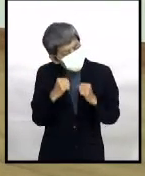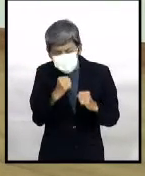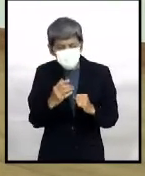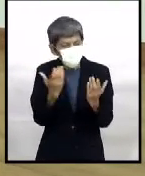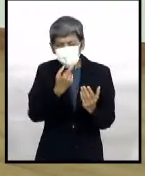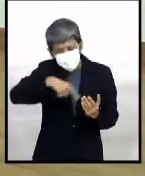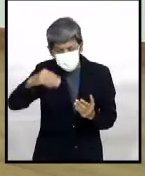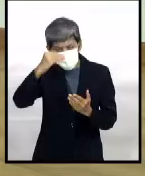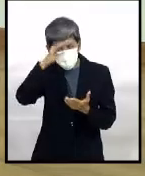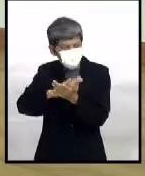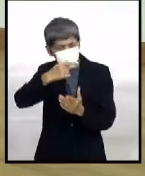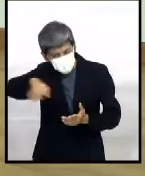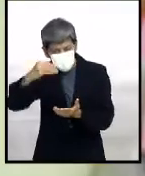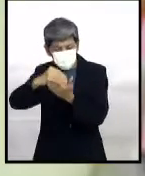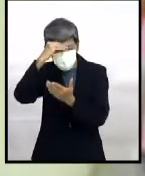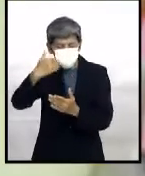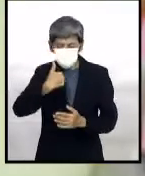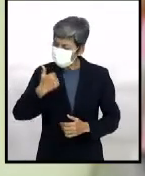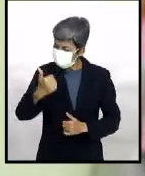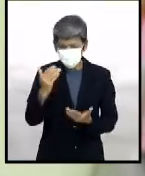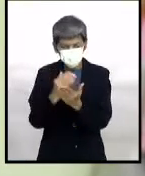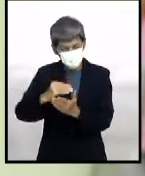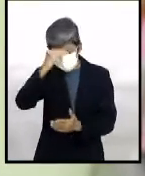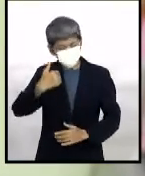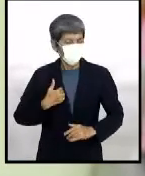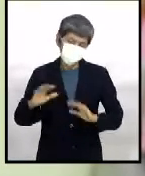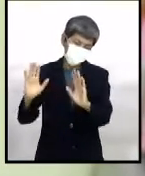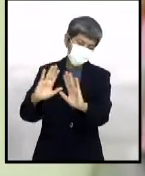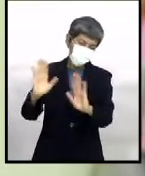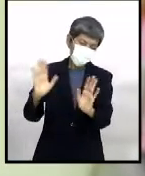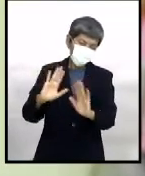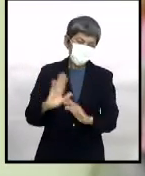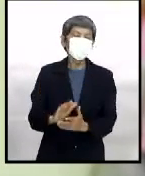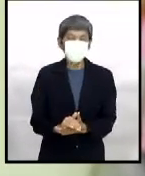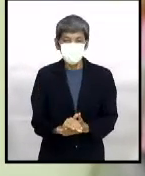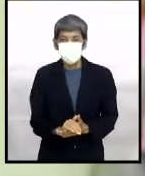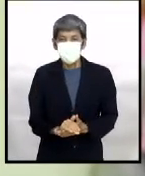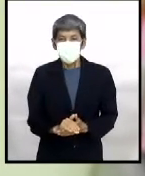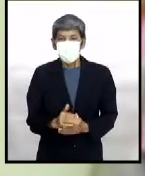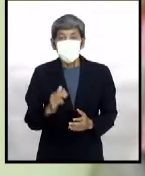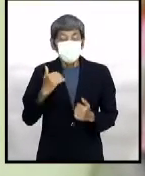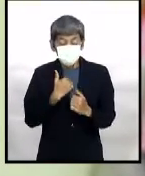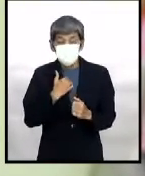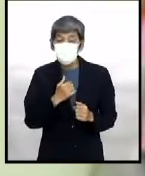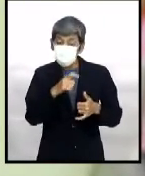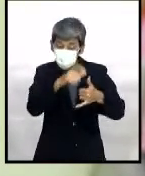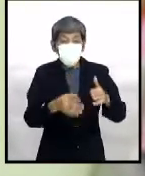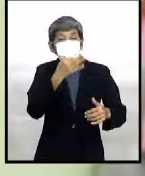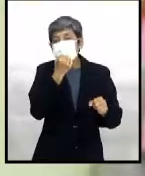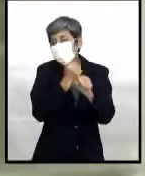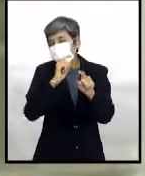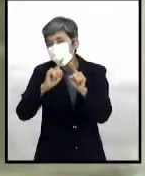ามจะให้ลูกเรียนเพราะว่าเชื่อว่านี่คือทางที่ลูกจะรอดแต่ผมบอกว่าทุกวันนี้โชคดีอย่างหนึ่งตรงที่ว่าทุกความสามารถเป็นอา